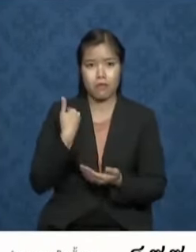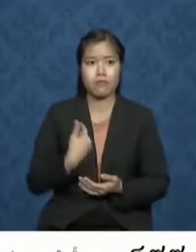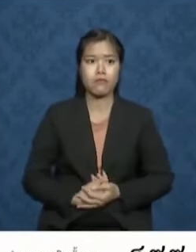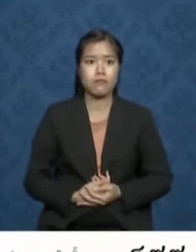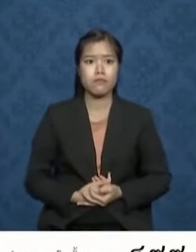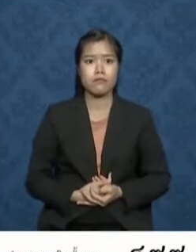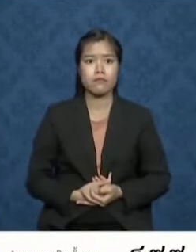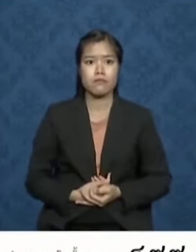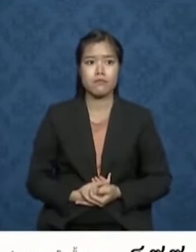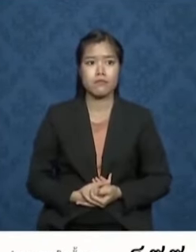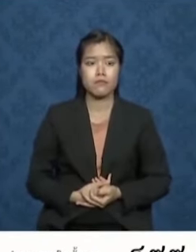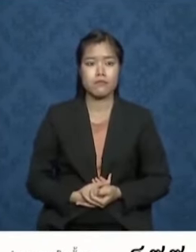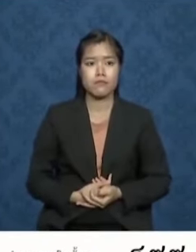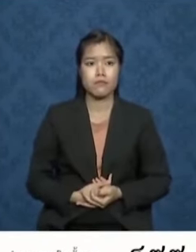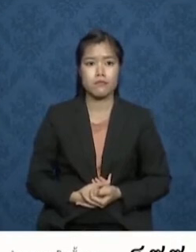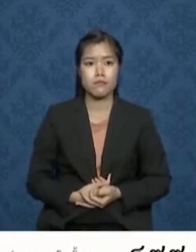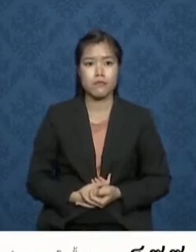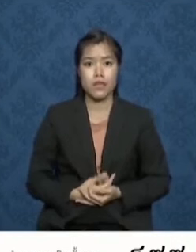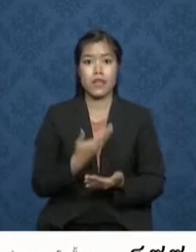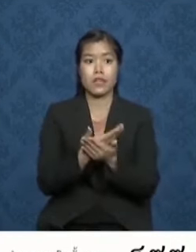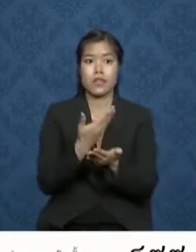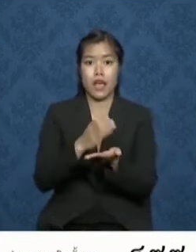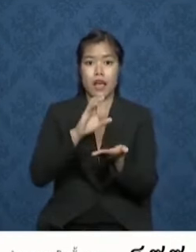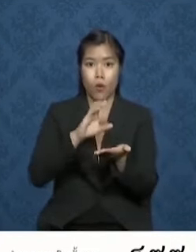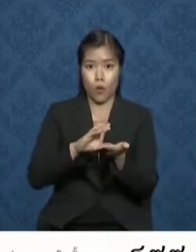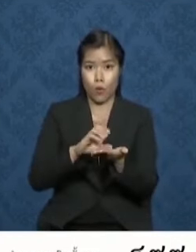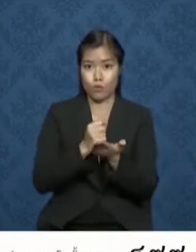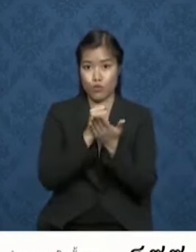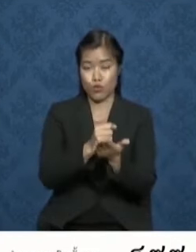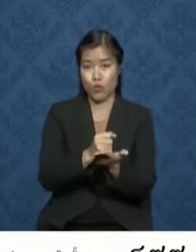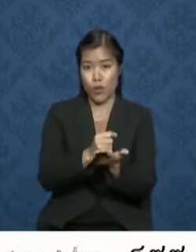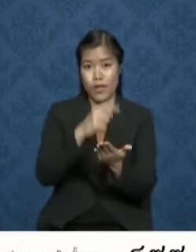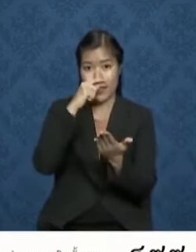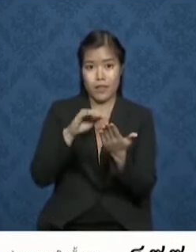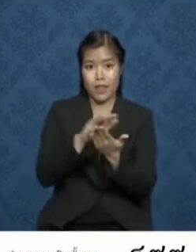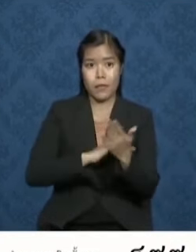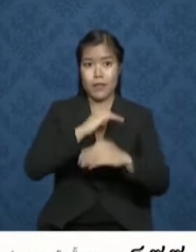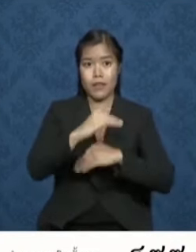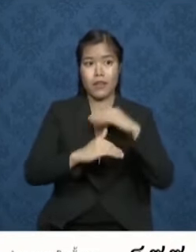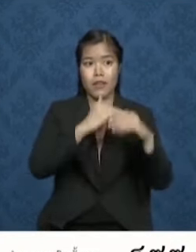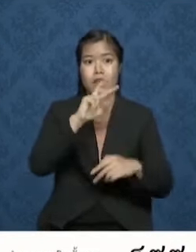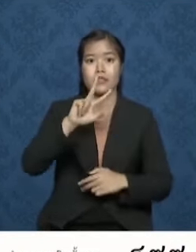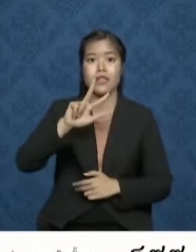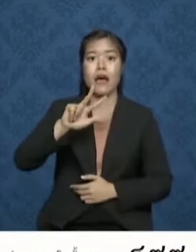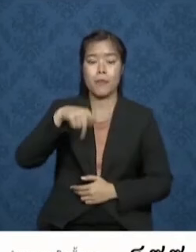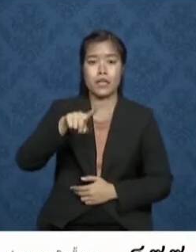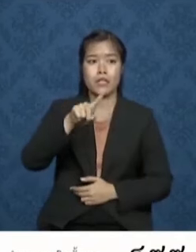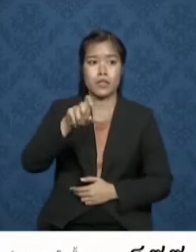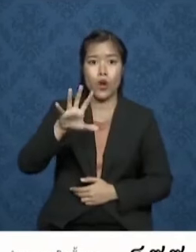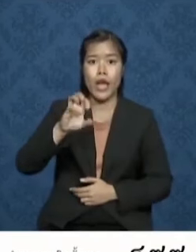ดูสไลด์งบประมาณเพื่อพัฒนาประเทศ3,100ล้าน